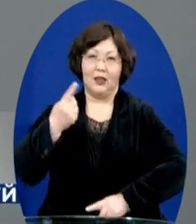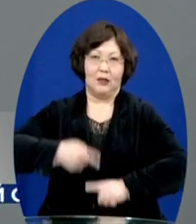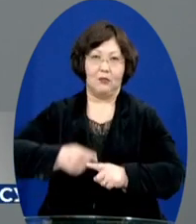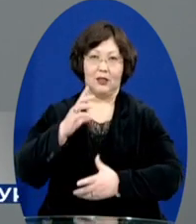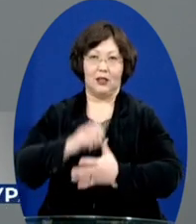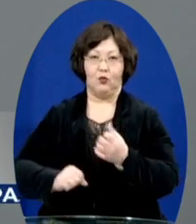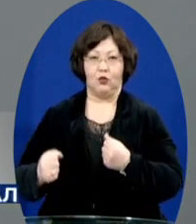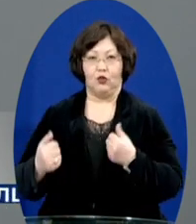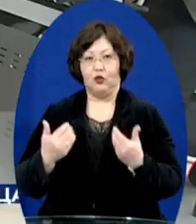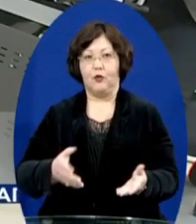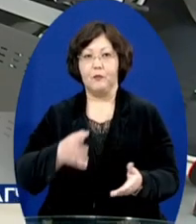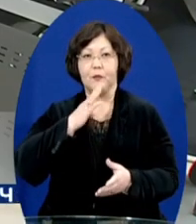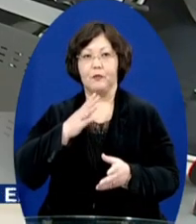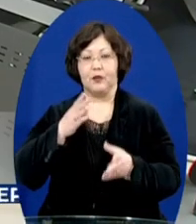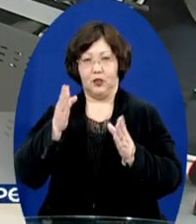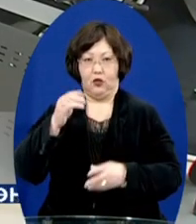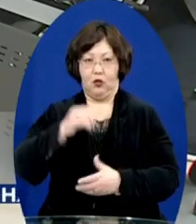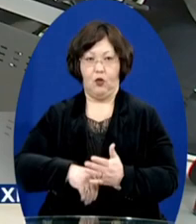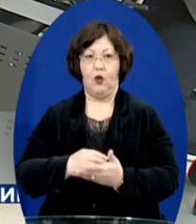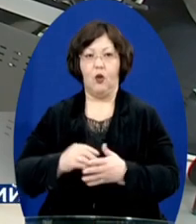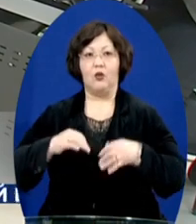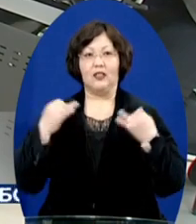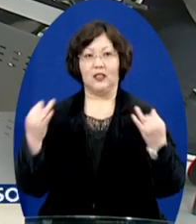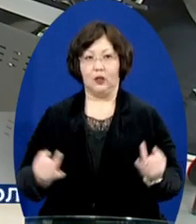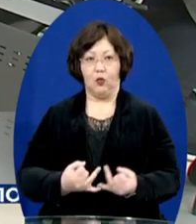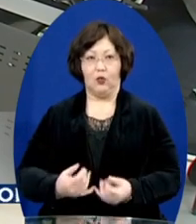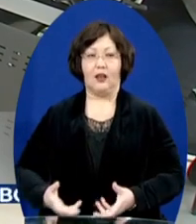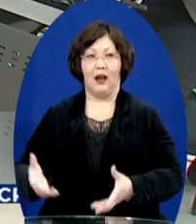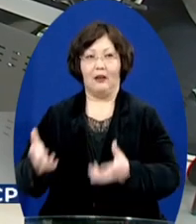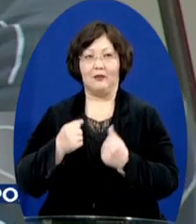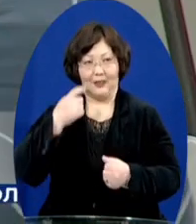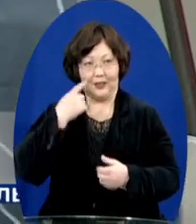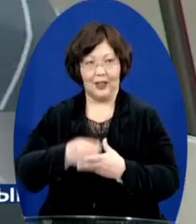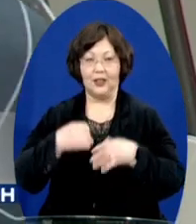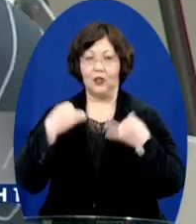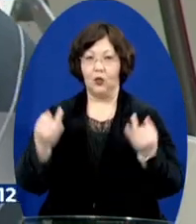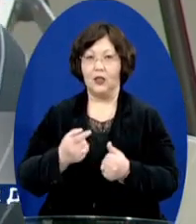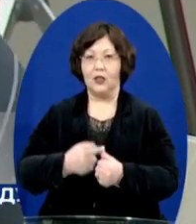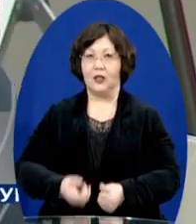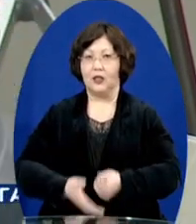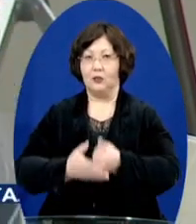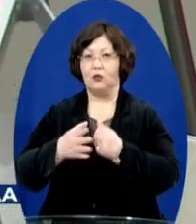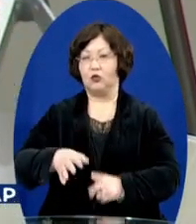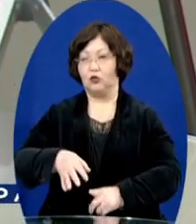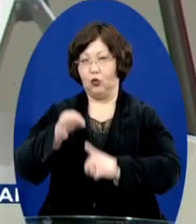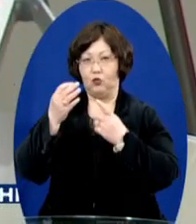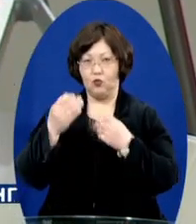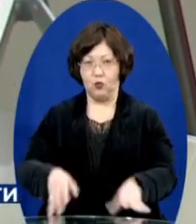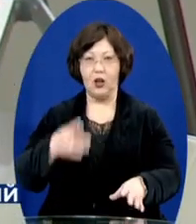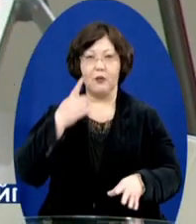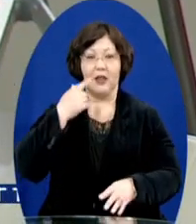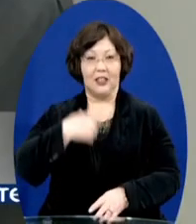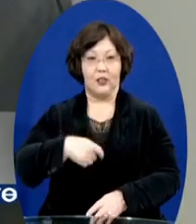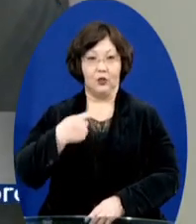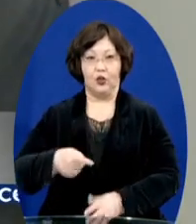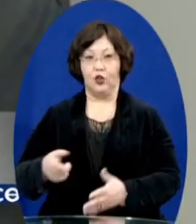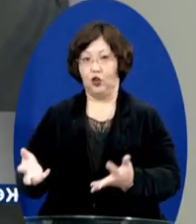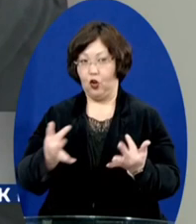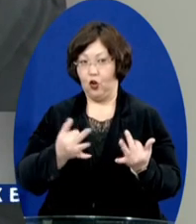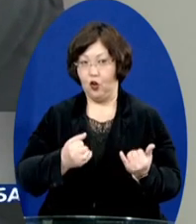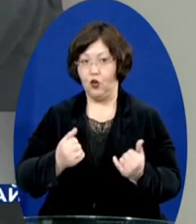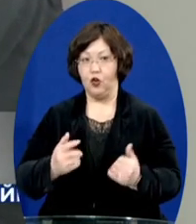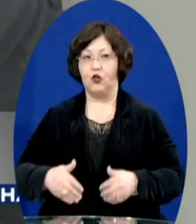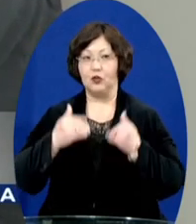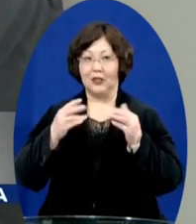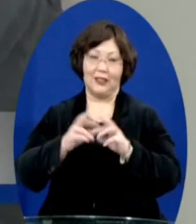нэмэлт санхүүжилт бол олохоор одоо тусласан явж байна. Улсын хурлд авсан саналын тоо, улсын хурлд нэр дэвшиж сонгогдсон эмэгтэй гишүүний тоо, за